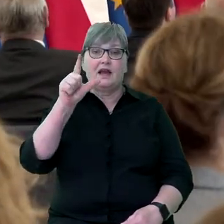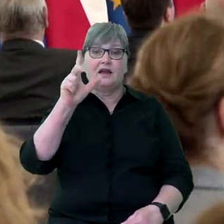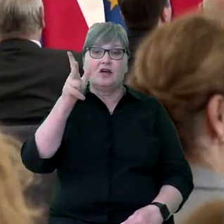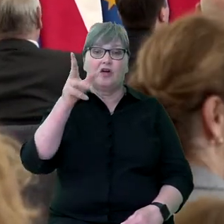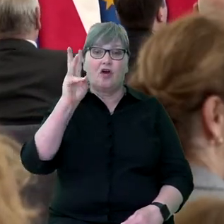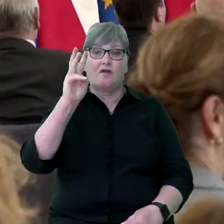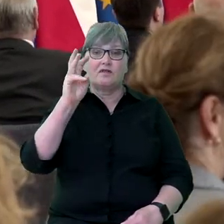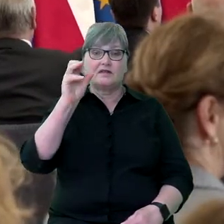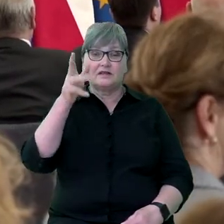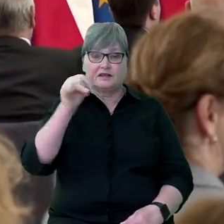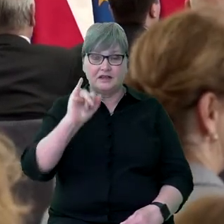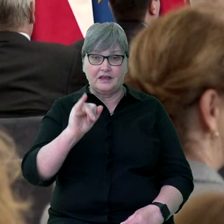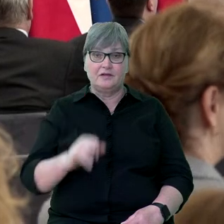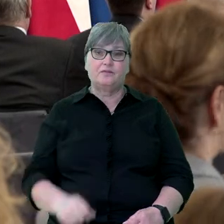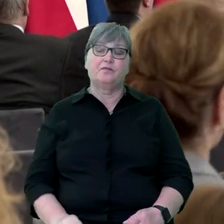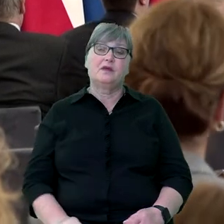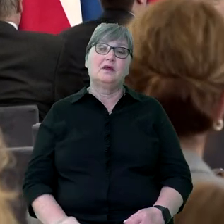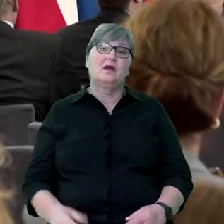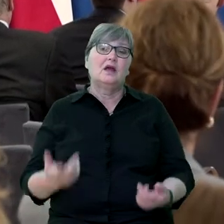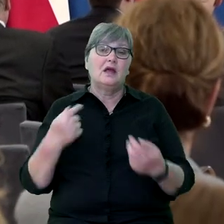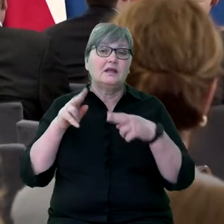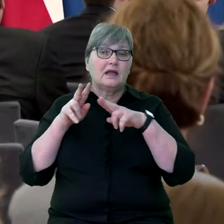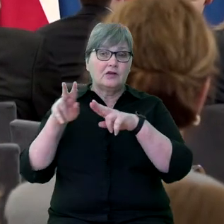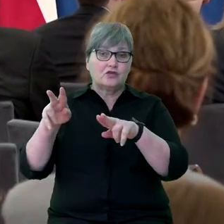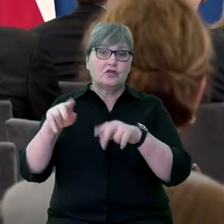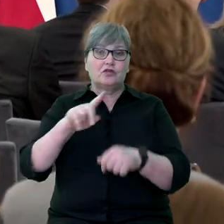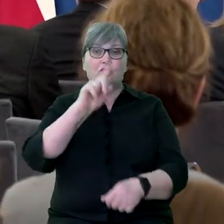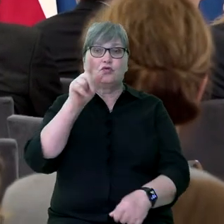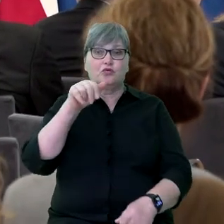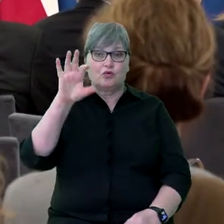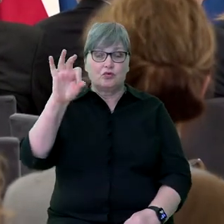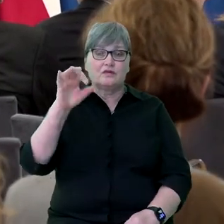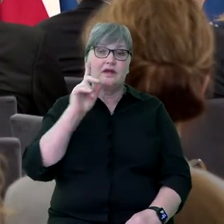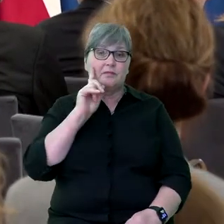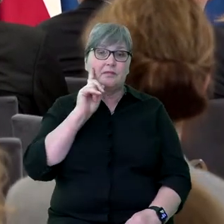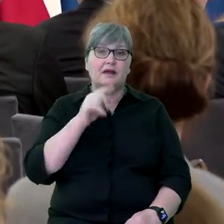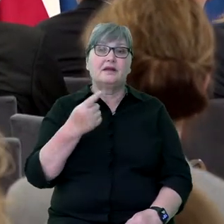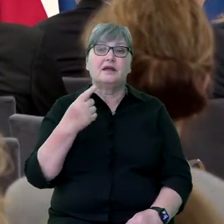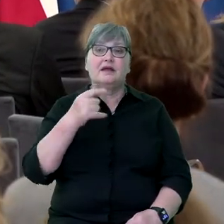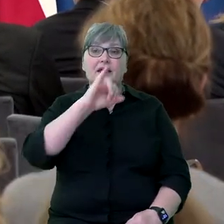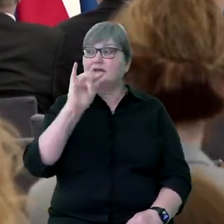członka Zarządu Zakładu Ubezpieczeń Społecznych, pana Mariusza Jedynaka,